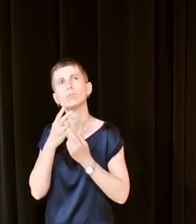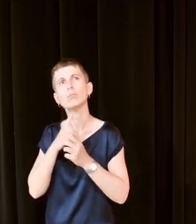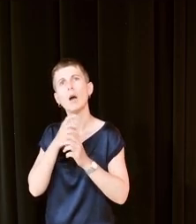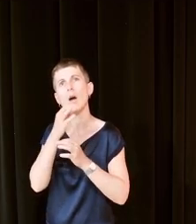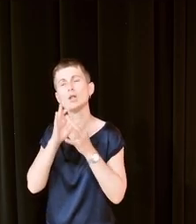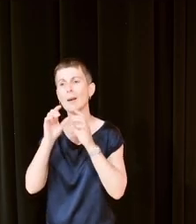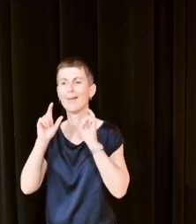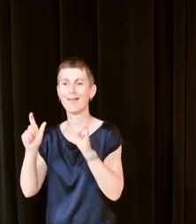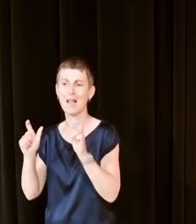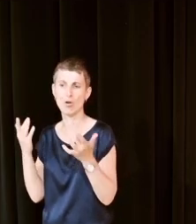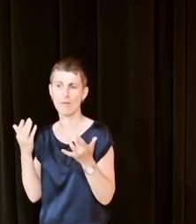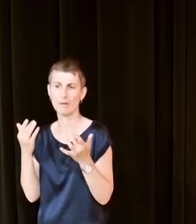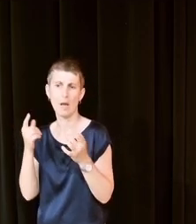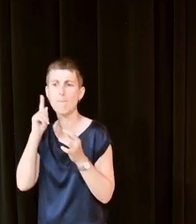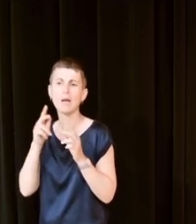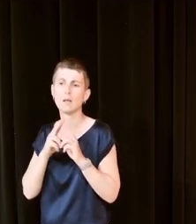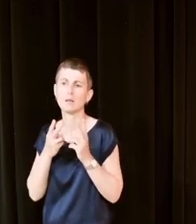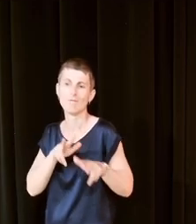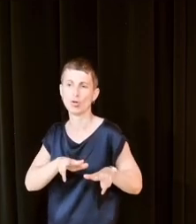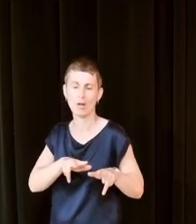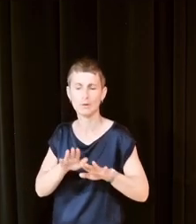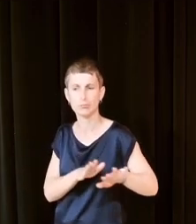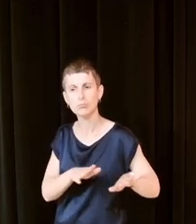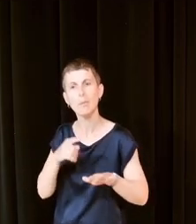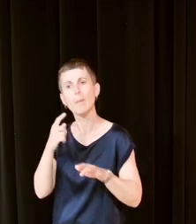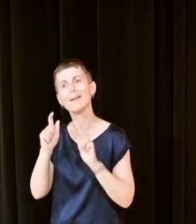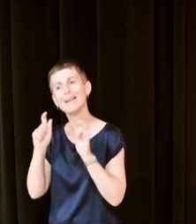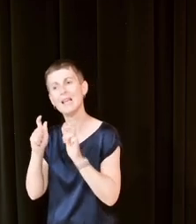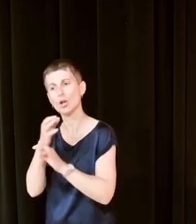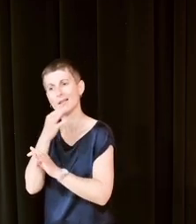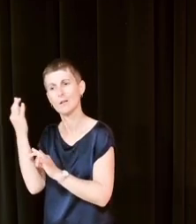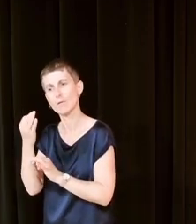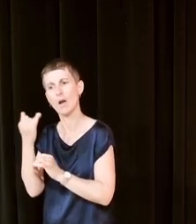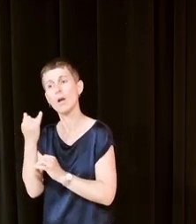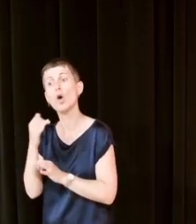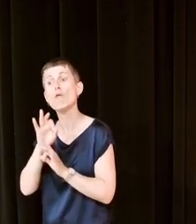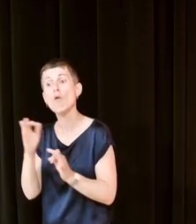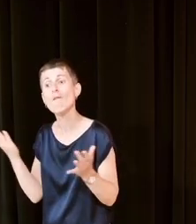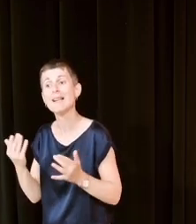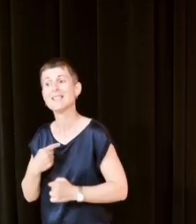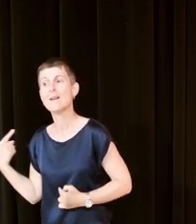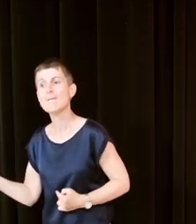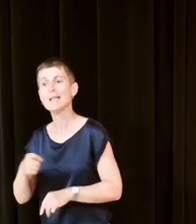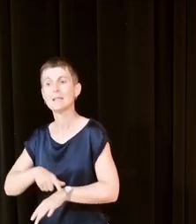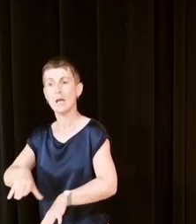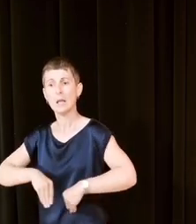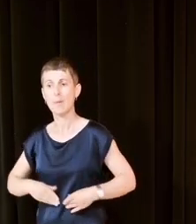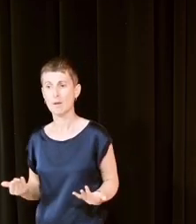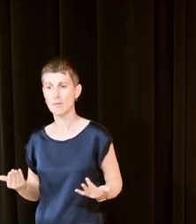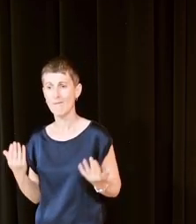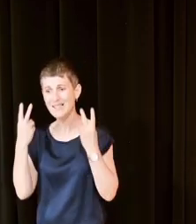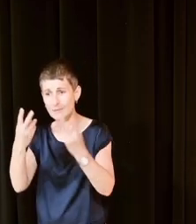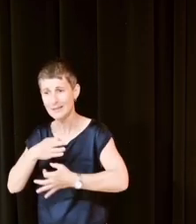der ökonomischen. Es ist eine gesellschaftliche Frage, für was nehmen wir uns Zeit? Wo wollen wir hinschauen? Was ist uns